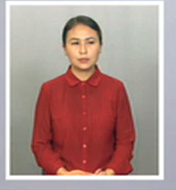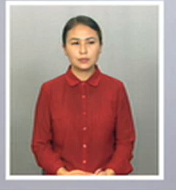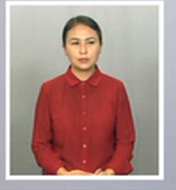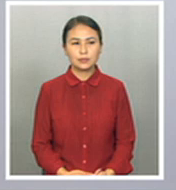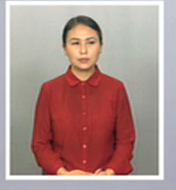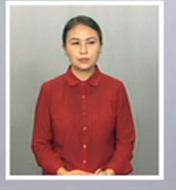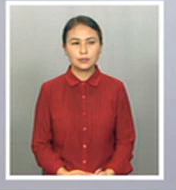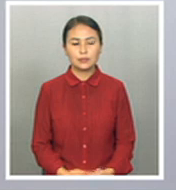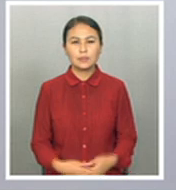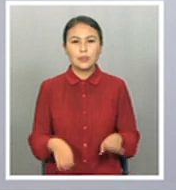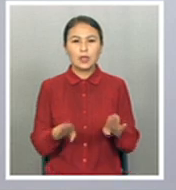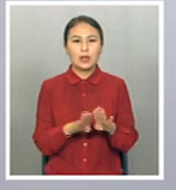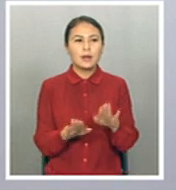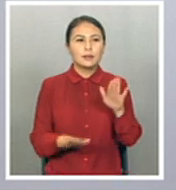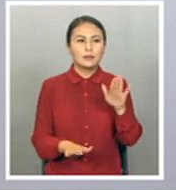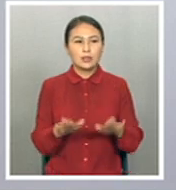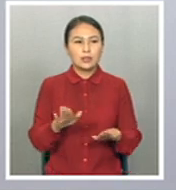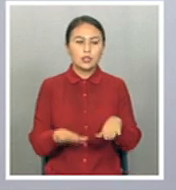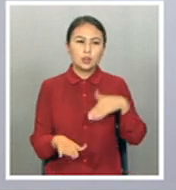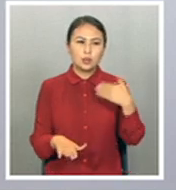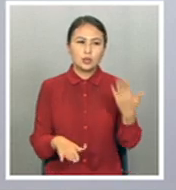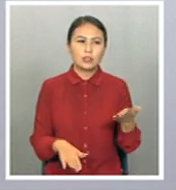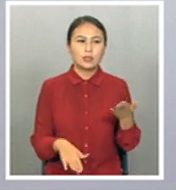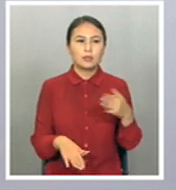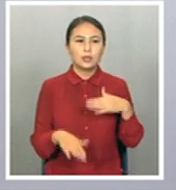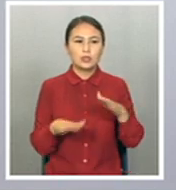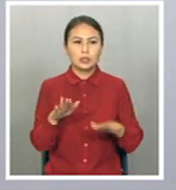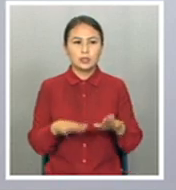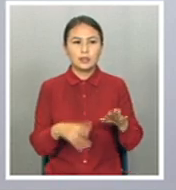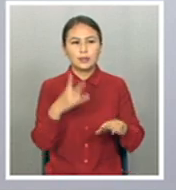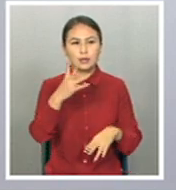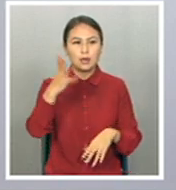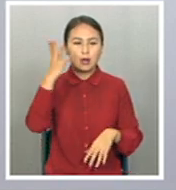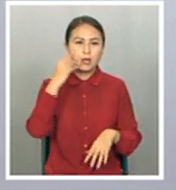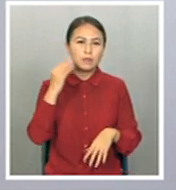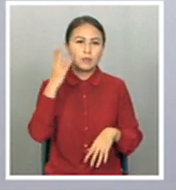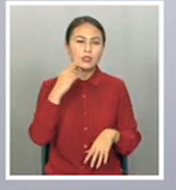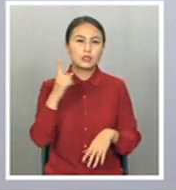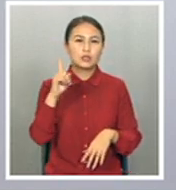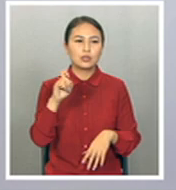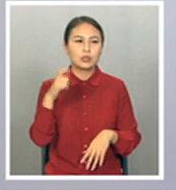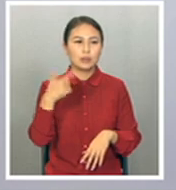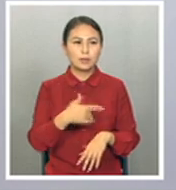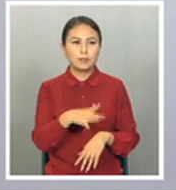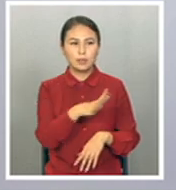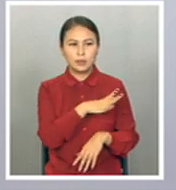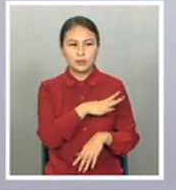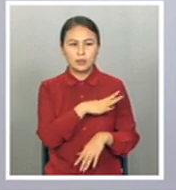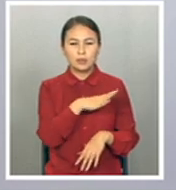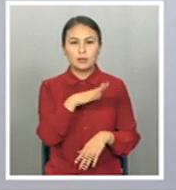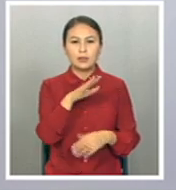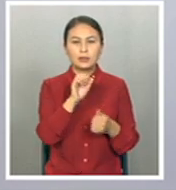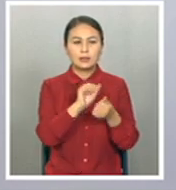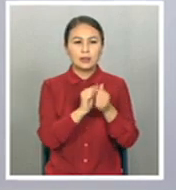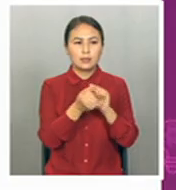Оқиық. Таразының сол жақ табақшасында 2 алма және 100 грамм гыртасы